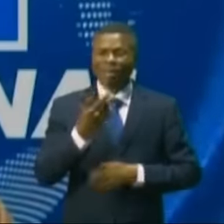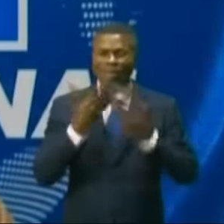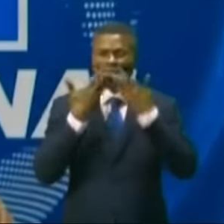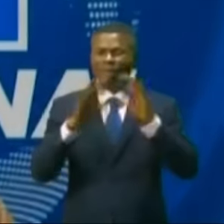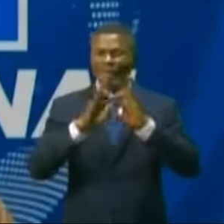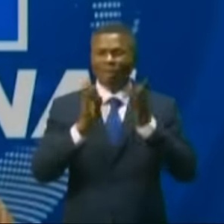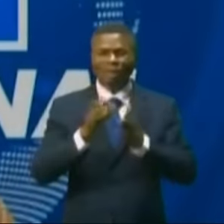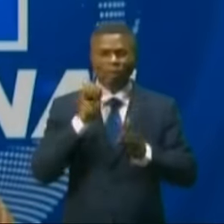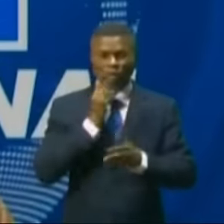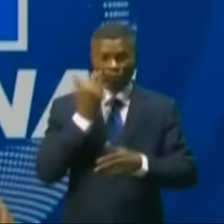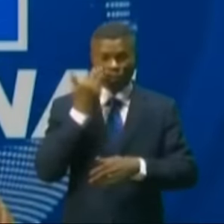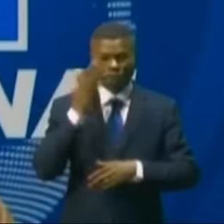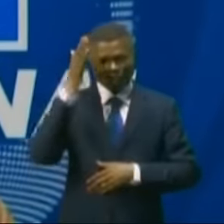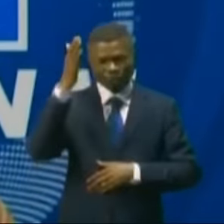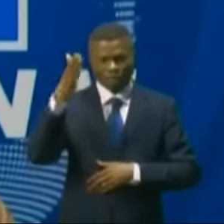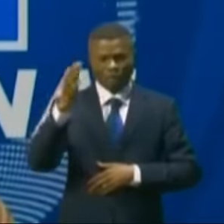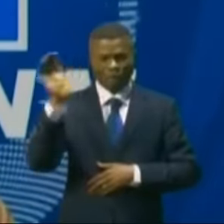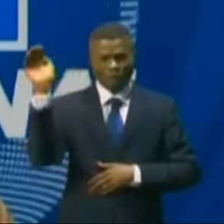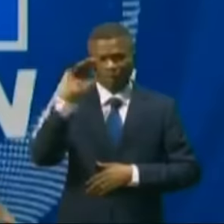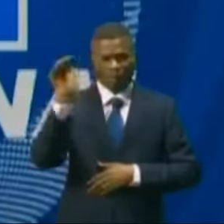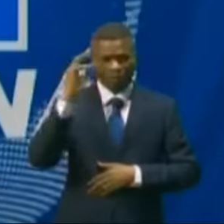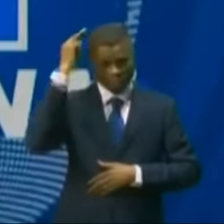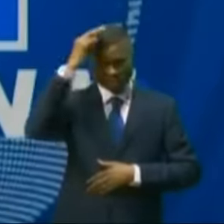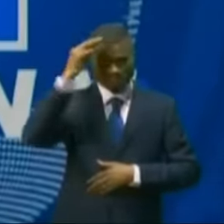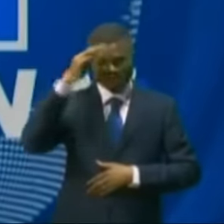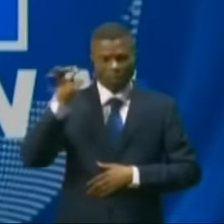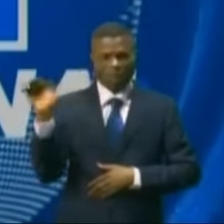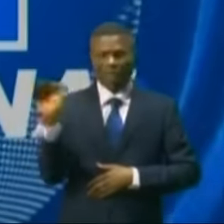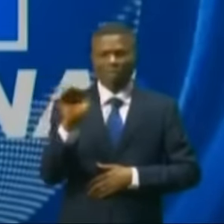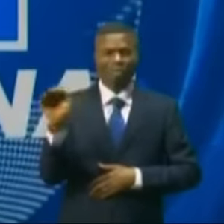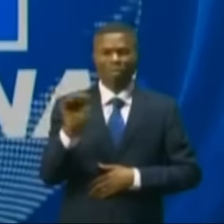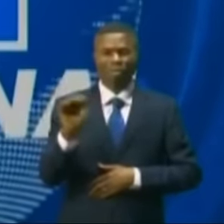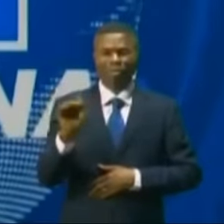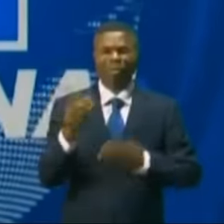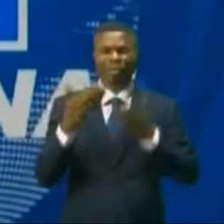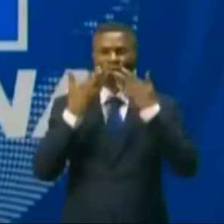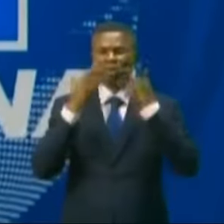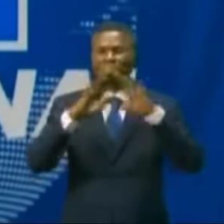prochain journal, c'est tout à l'heure à 23h avec Bobo Anane